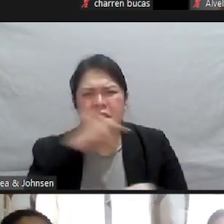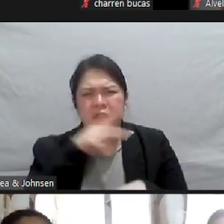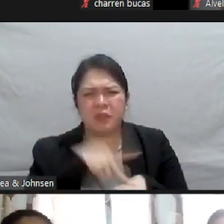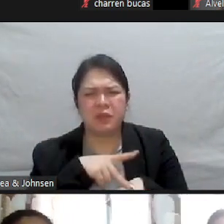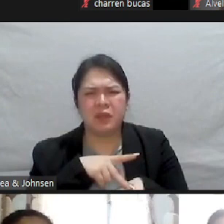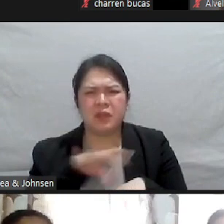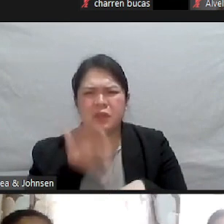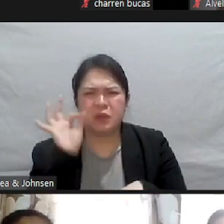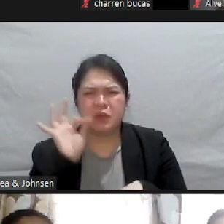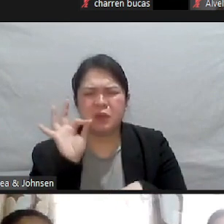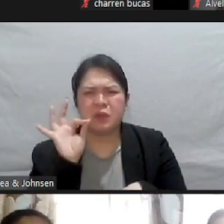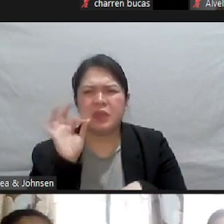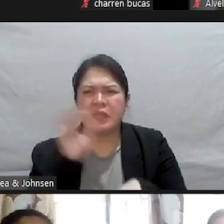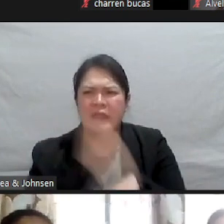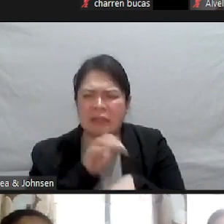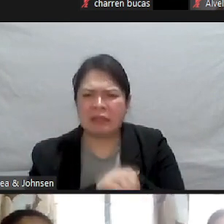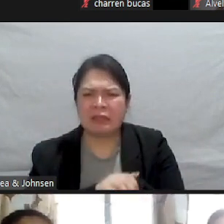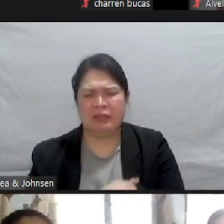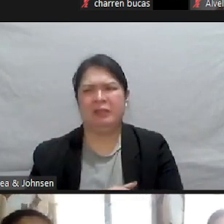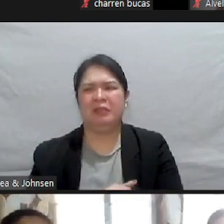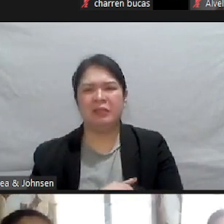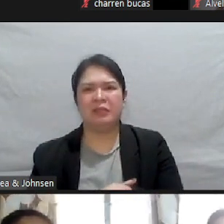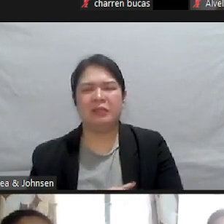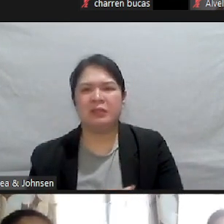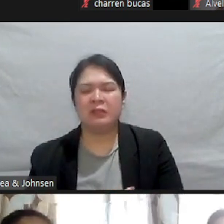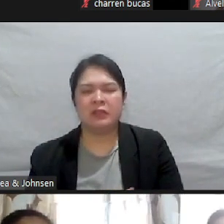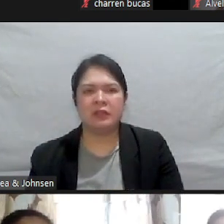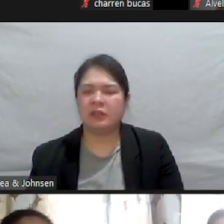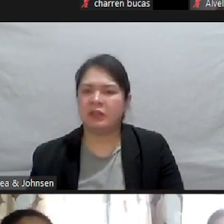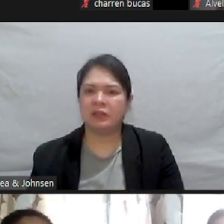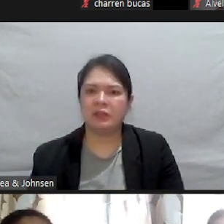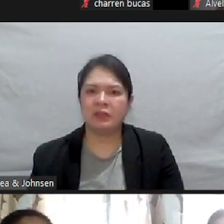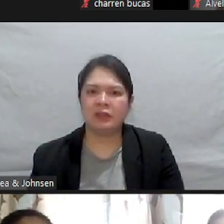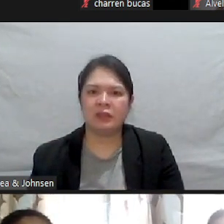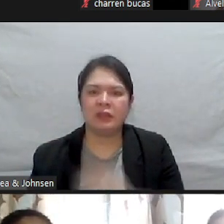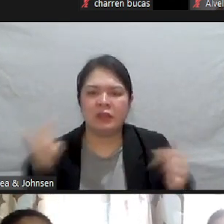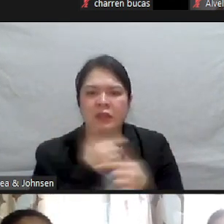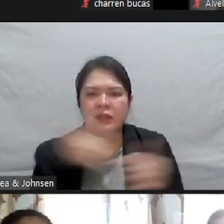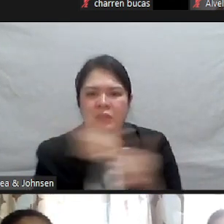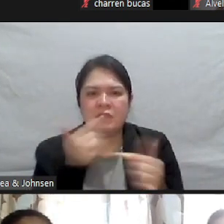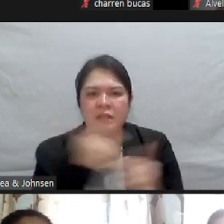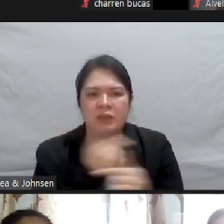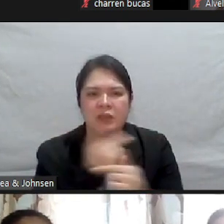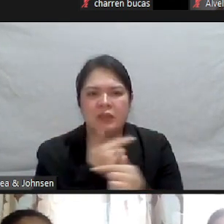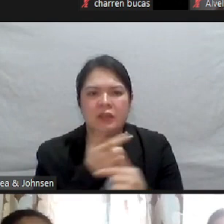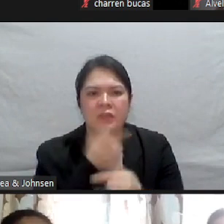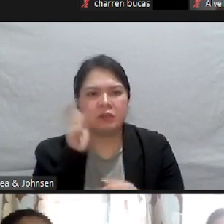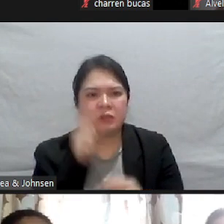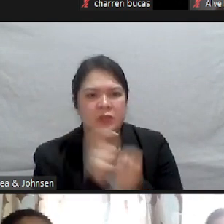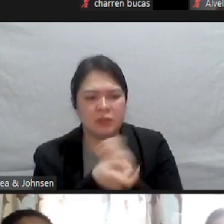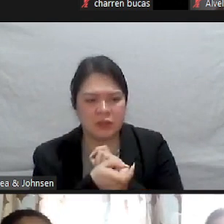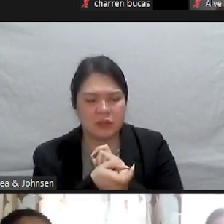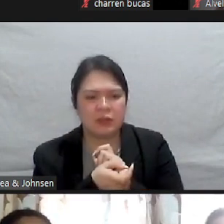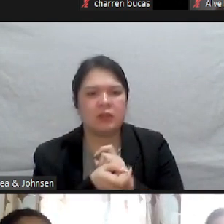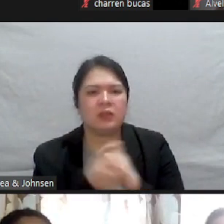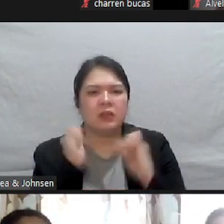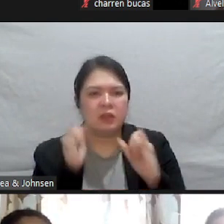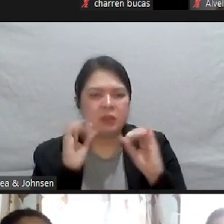ha. Kaya yung medium of instruction. Oo, yes. Oh, eh, hindi baguhin ang medium of instruction.